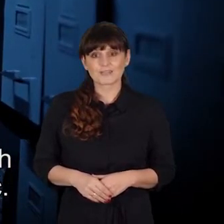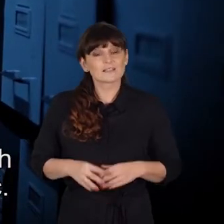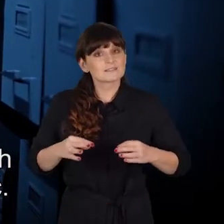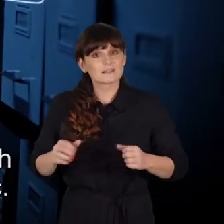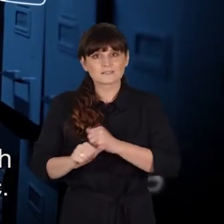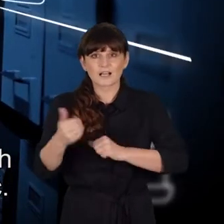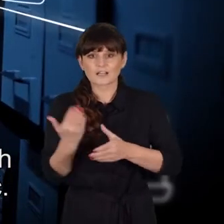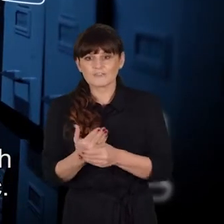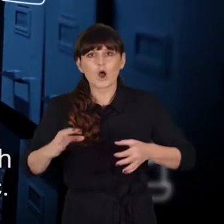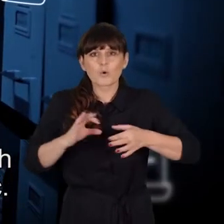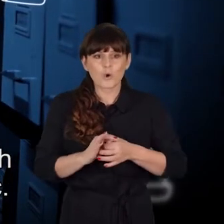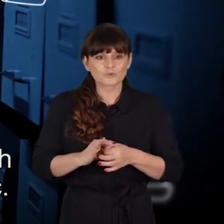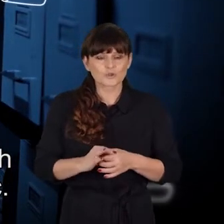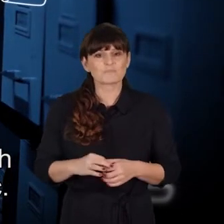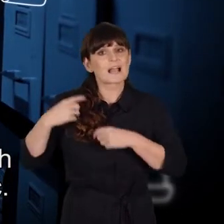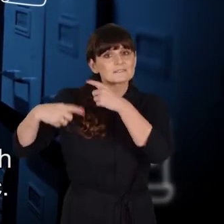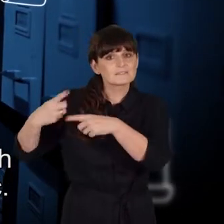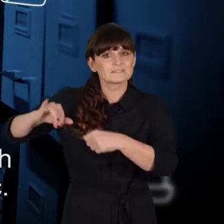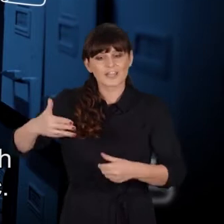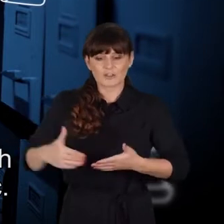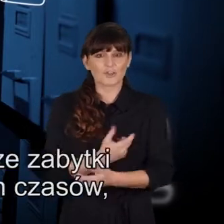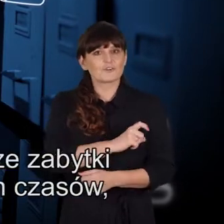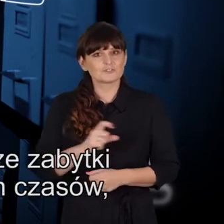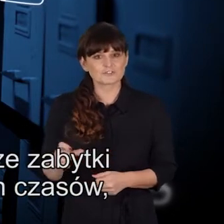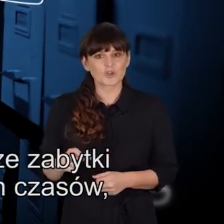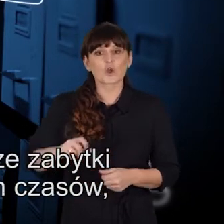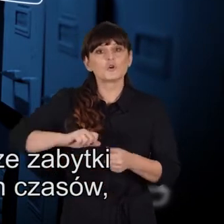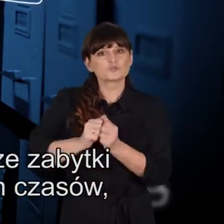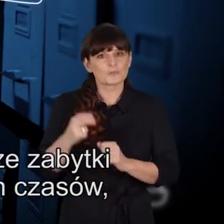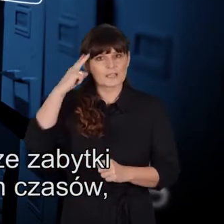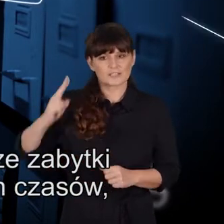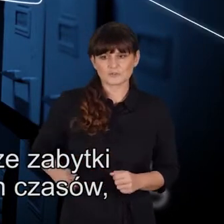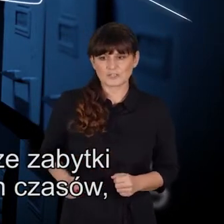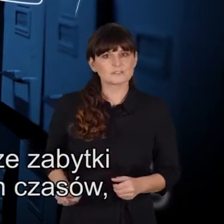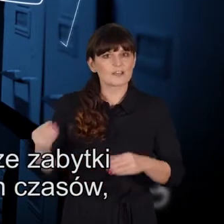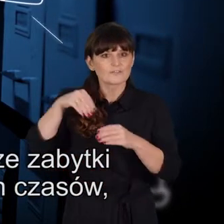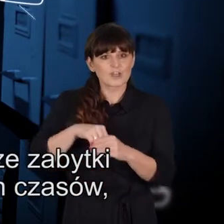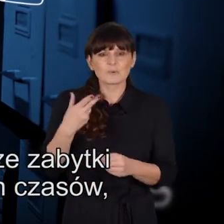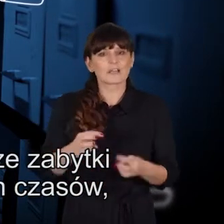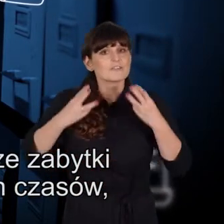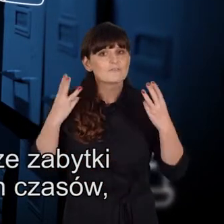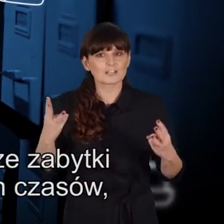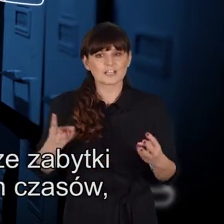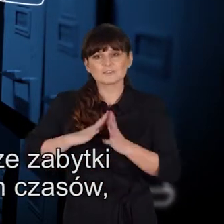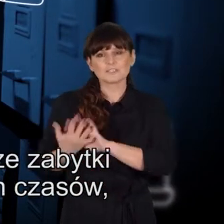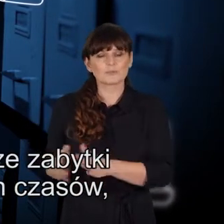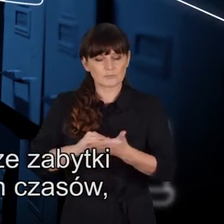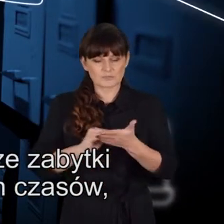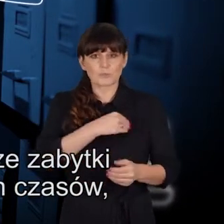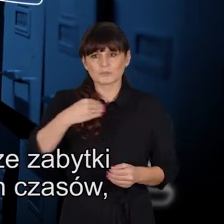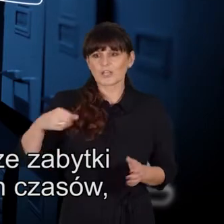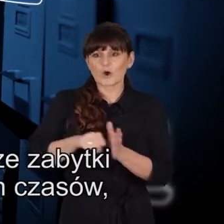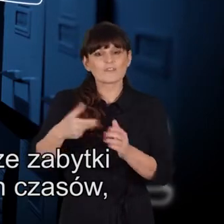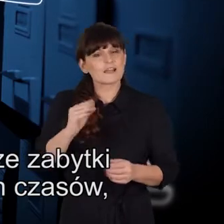Współczesne archiwa łączą w swoich działaniach tradycję i nowoczesność. Są instytucjami, które gromadzą najcenniejsze zabytki piśmiennictwa